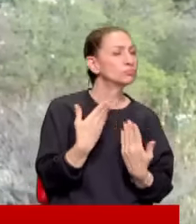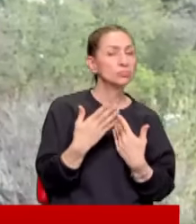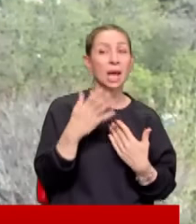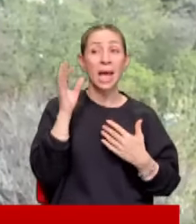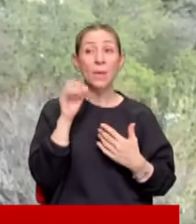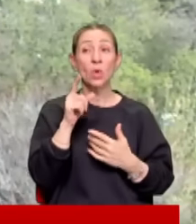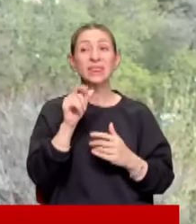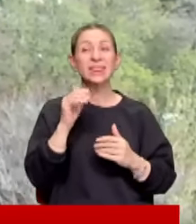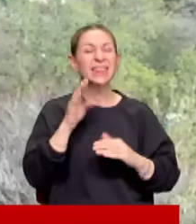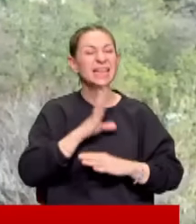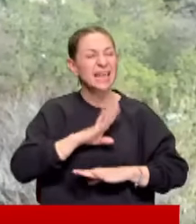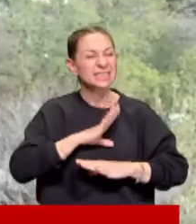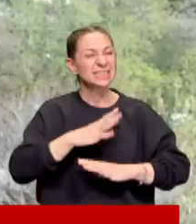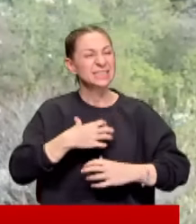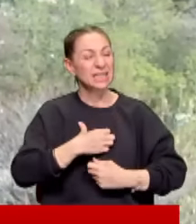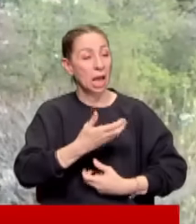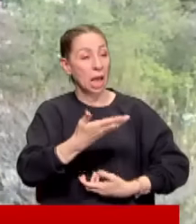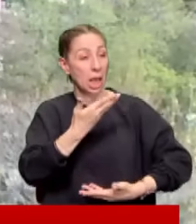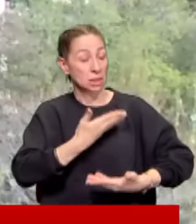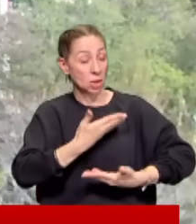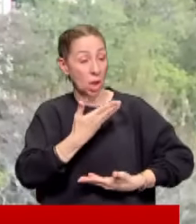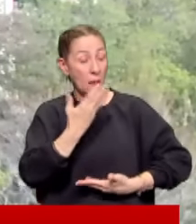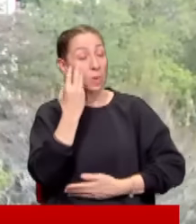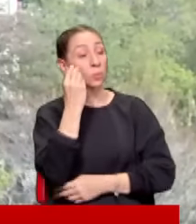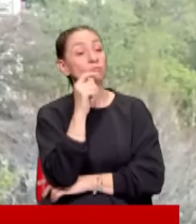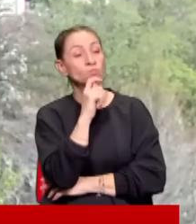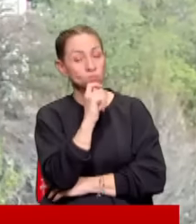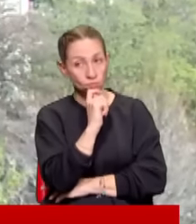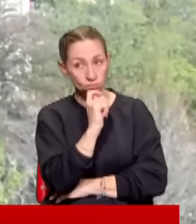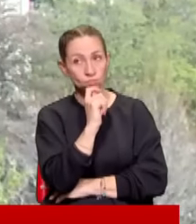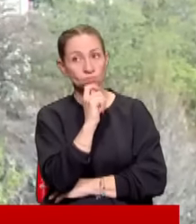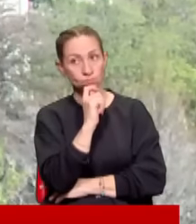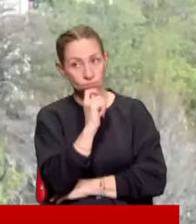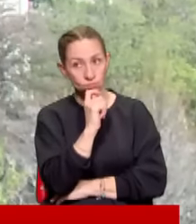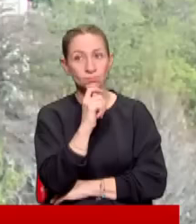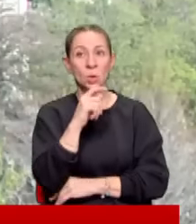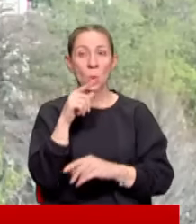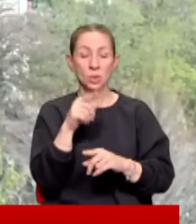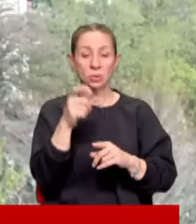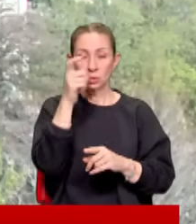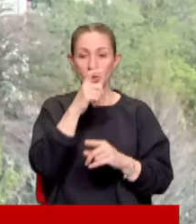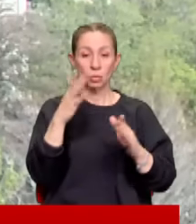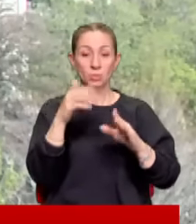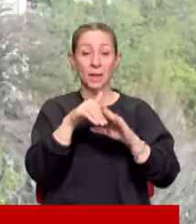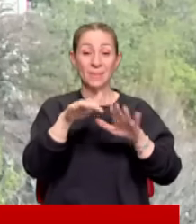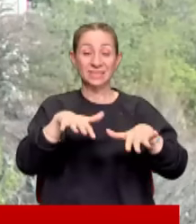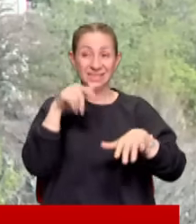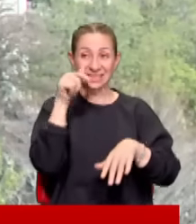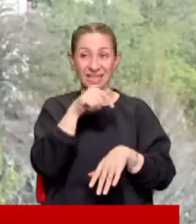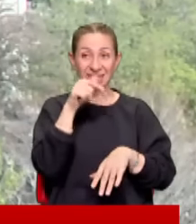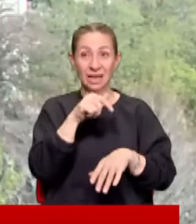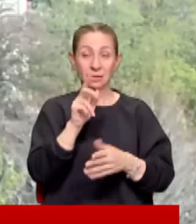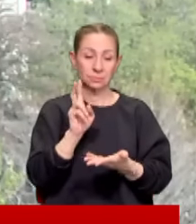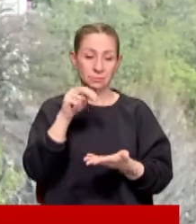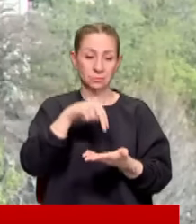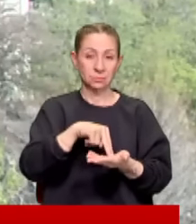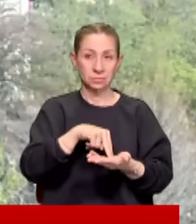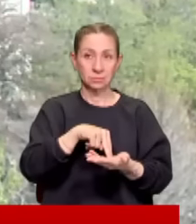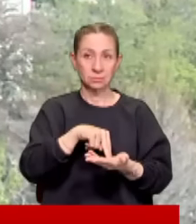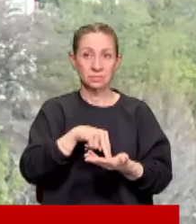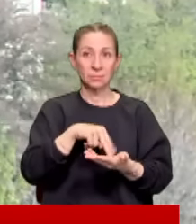onların derdini anlatıyor ve anlıyor olması lazım. Ve onları da zaten Türkiye Büyük Millet Meclisi'nde de kürsüye